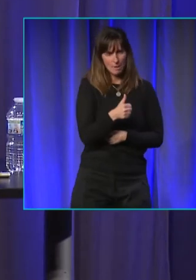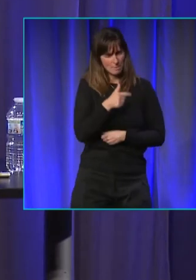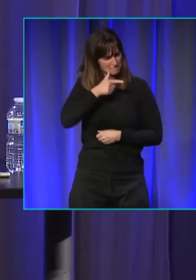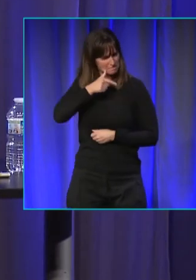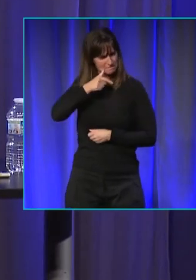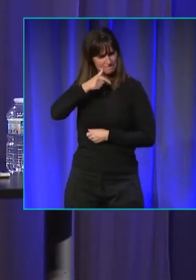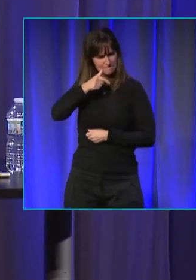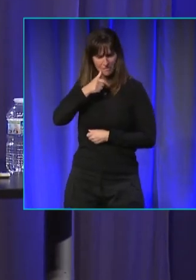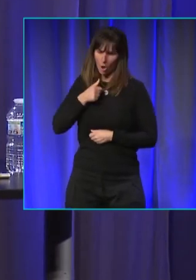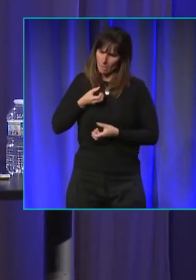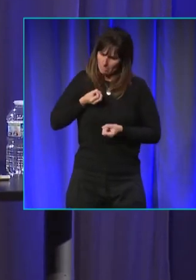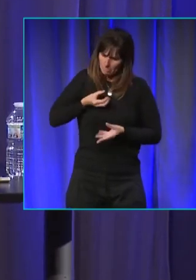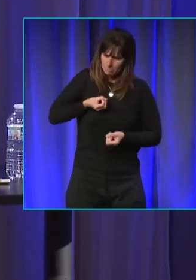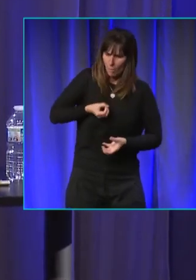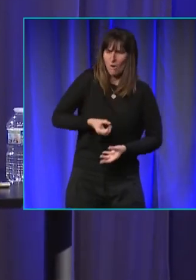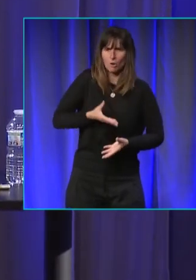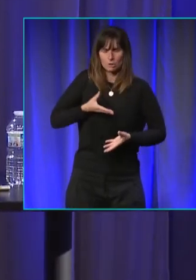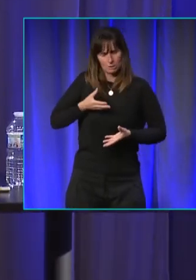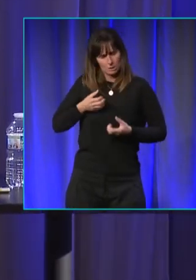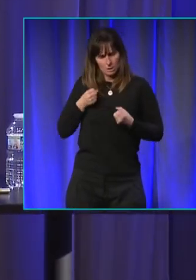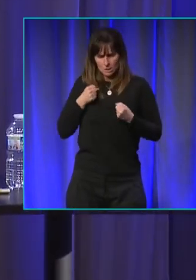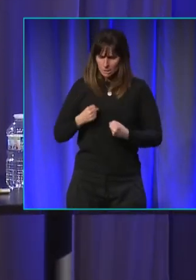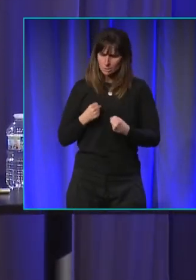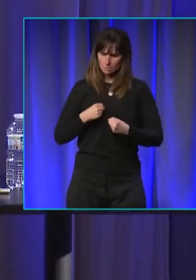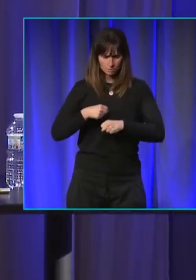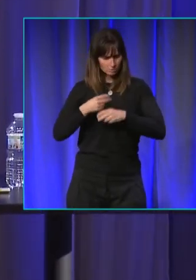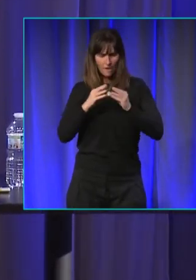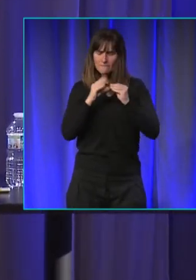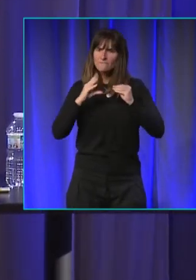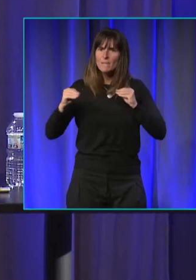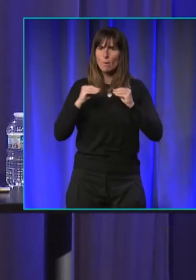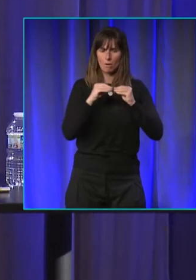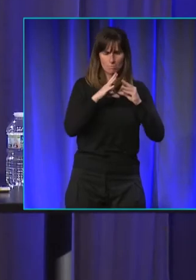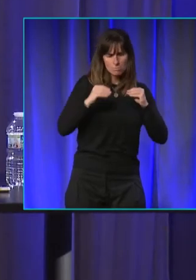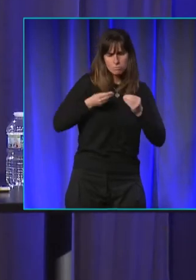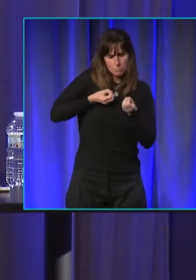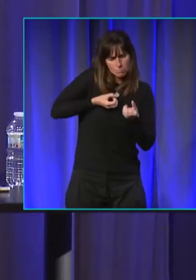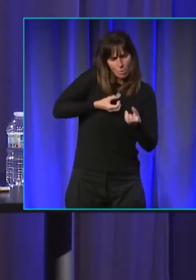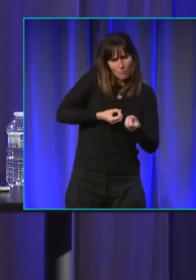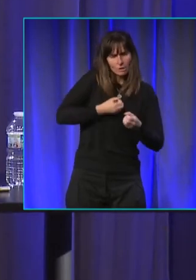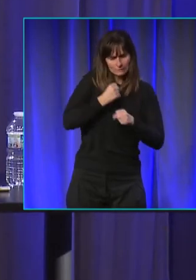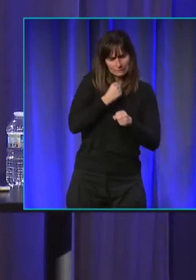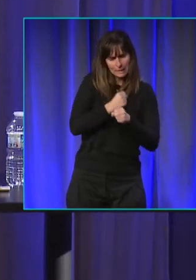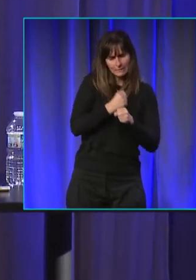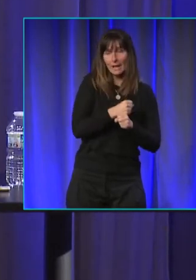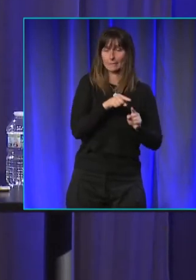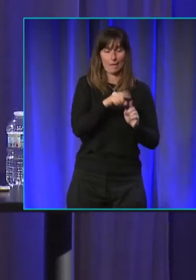l'adulte, activer autant de fibres musculaires que l'adulte. Les unités